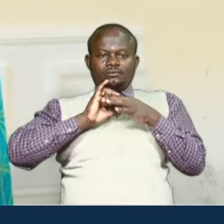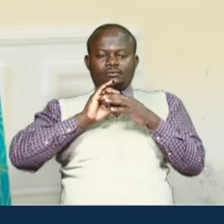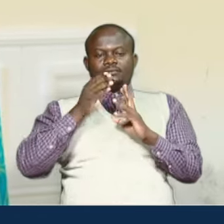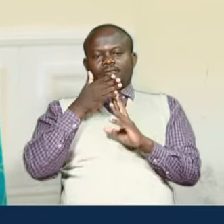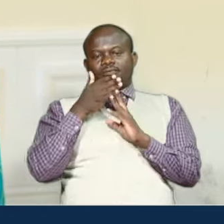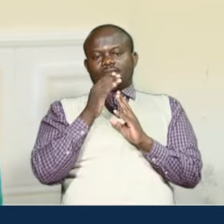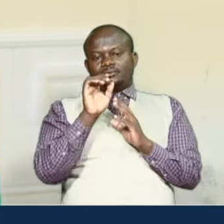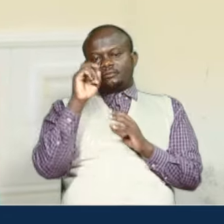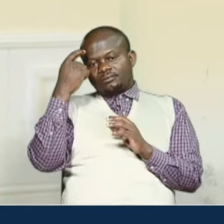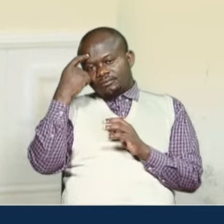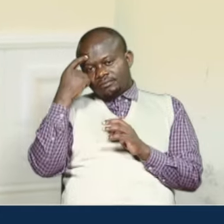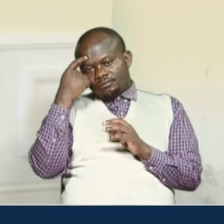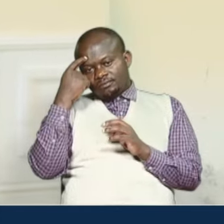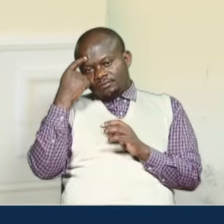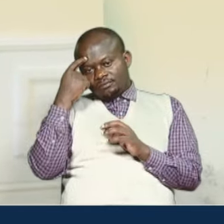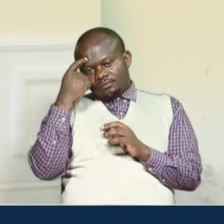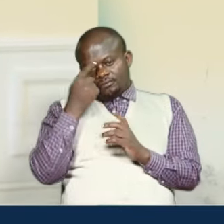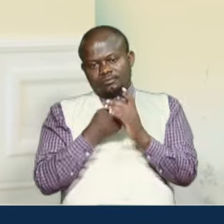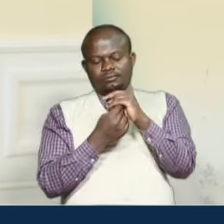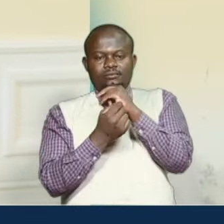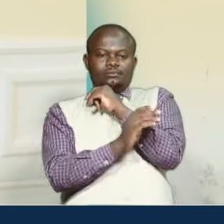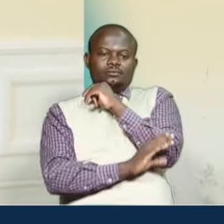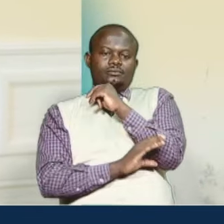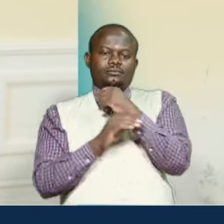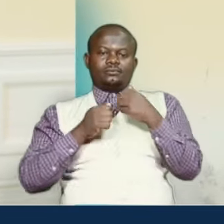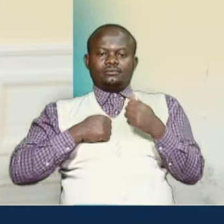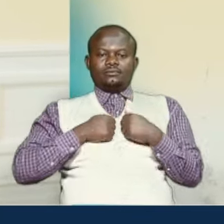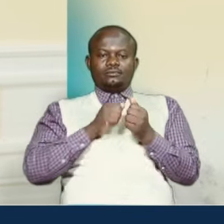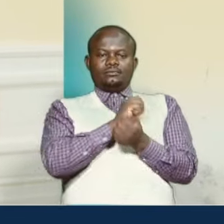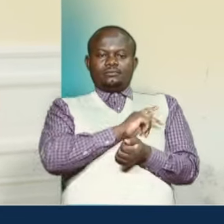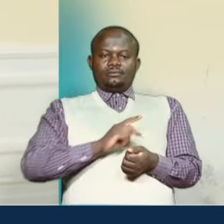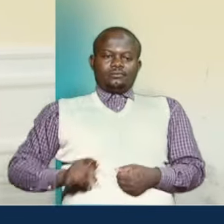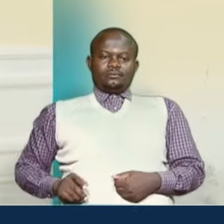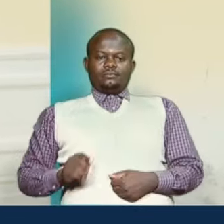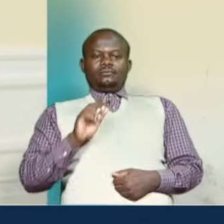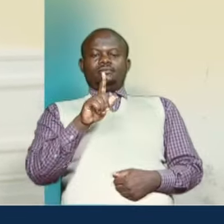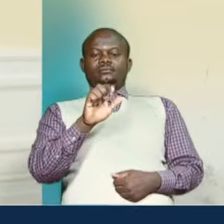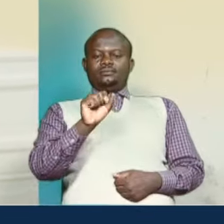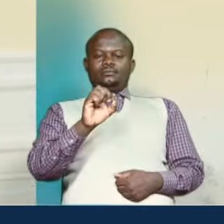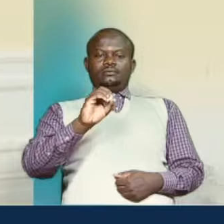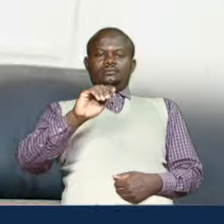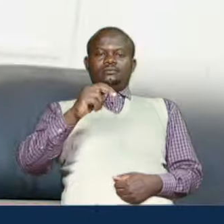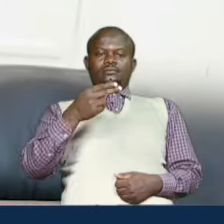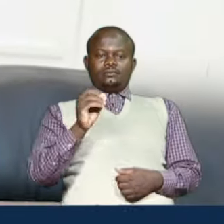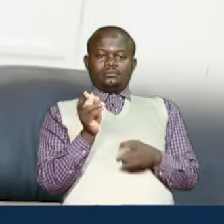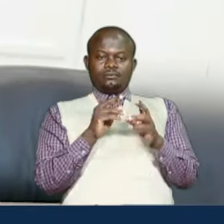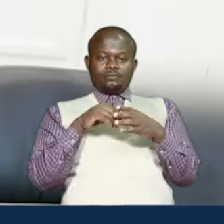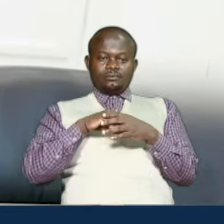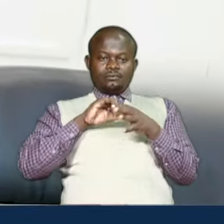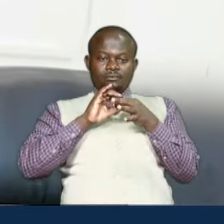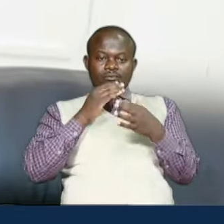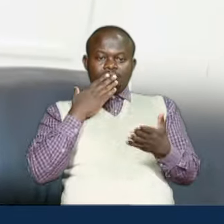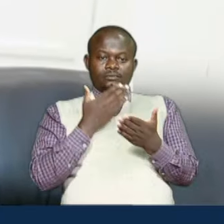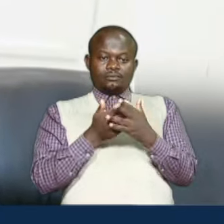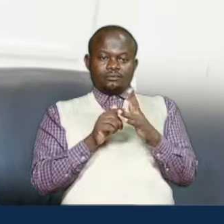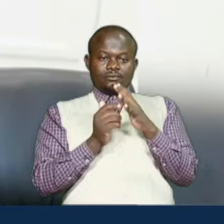ya guverinoma z'ibihugu byombi. U Rwanda n'ubwami bwa Lesotho basanzwe bafitanye umubano mwiza watangiye